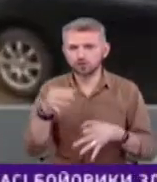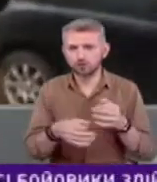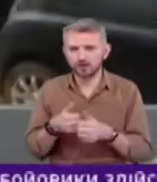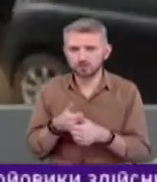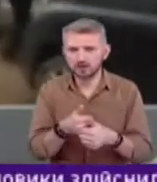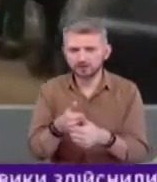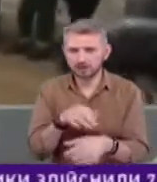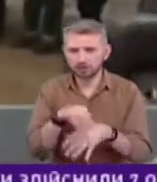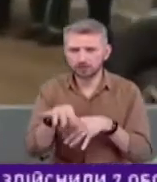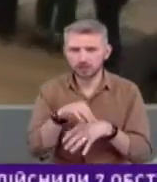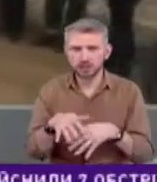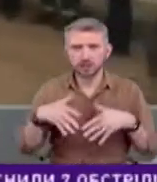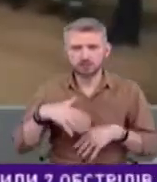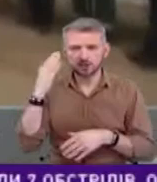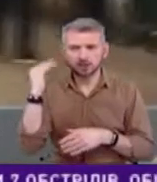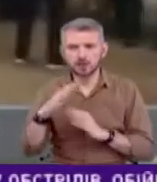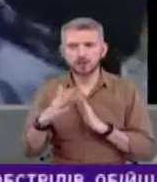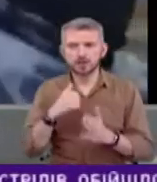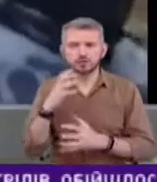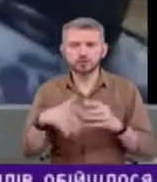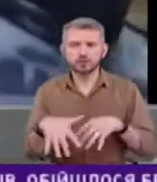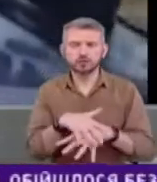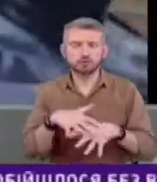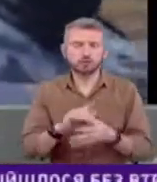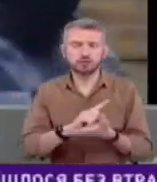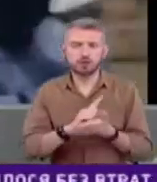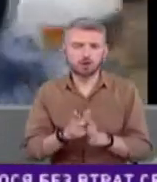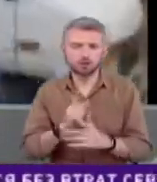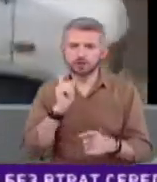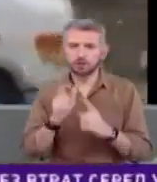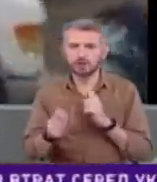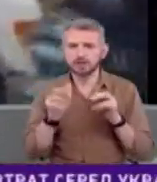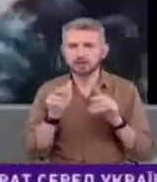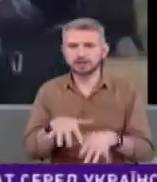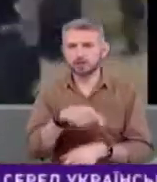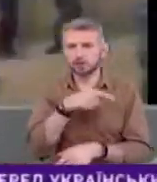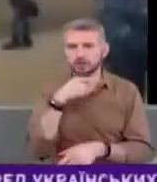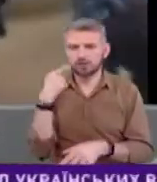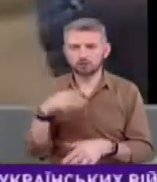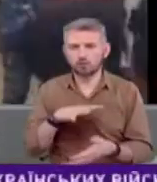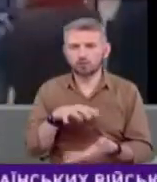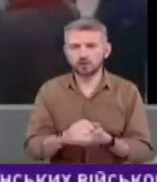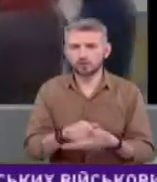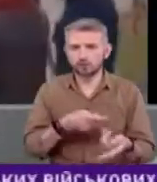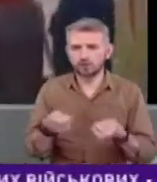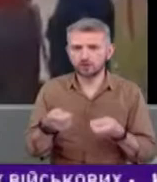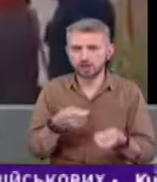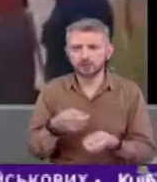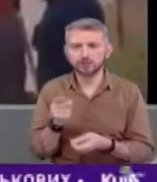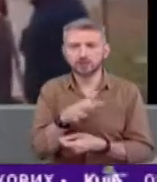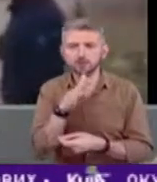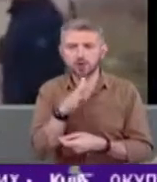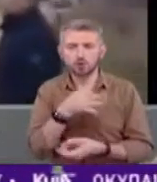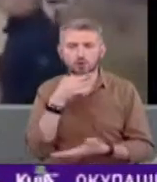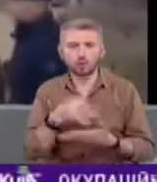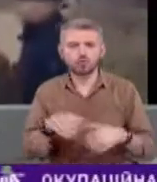переслідувань кримських татар і закликали міжнародну спільноту негайно відреагувати на дії російської окупаційної влади. Тим часом